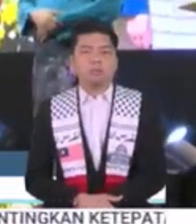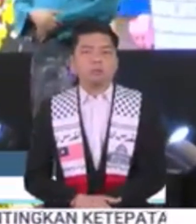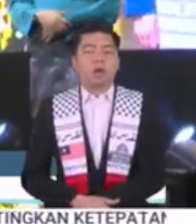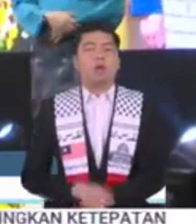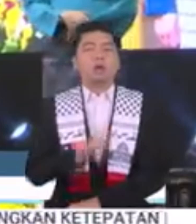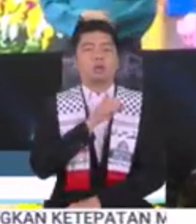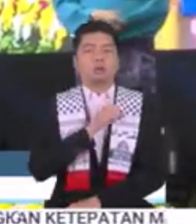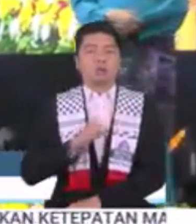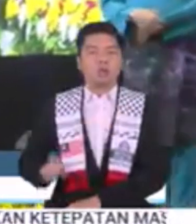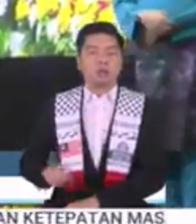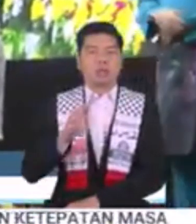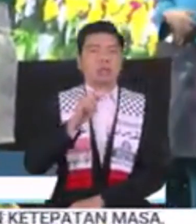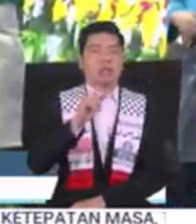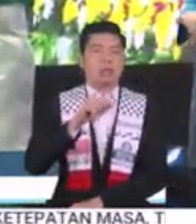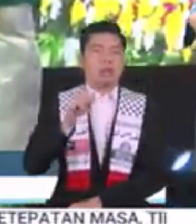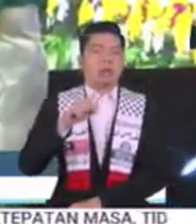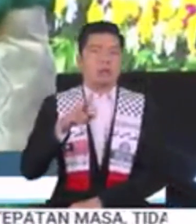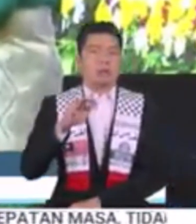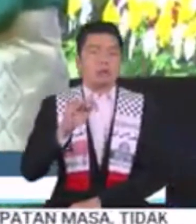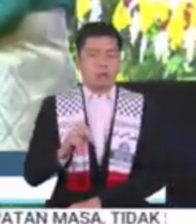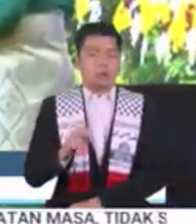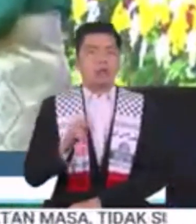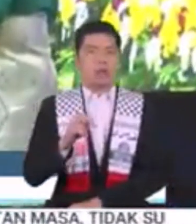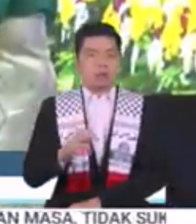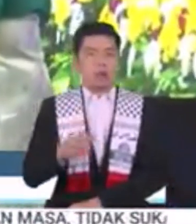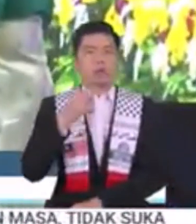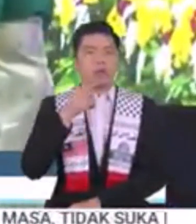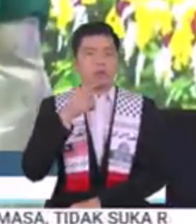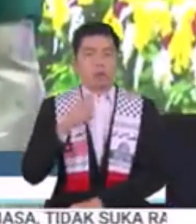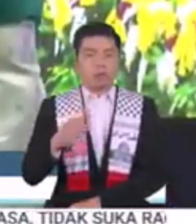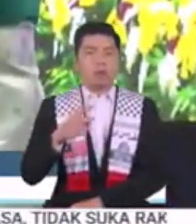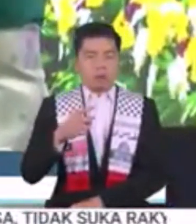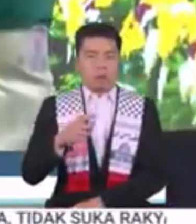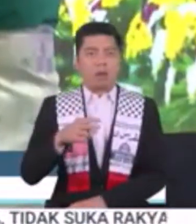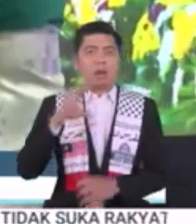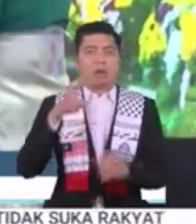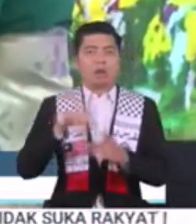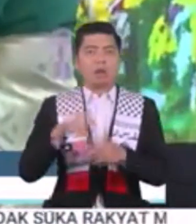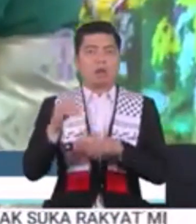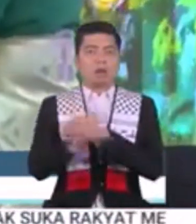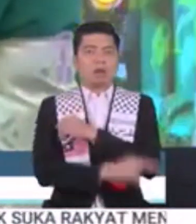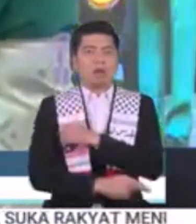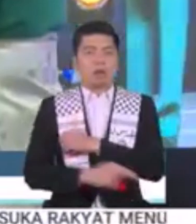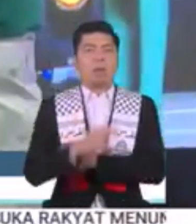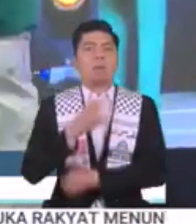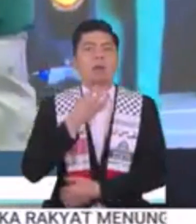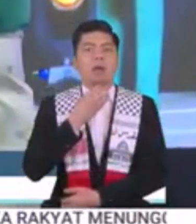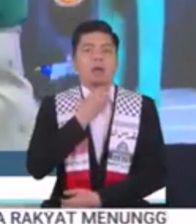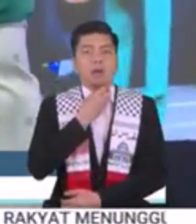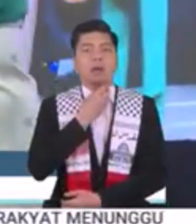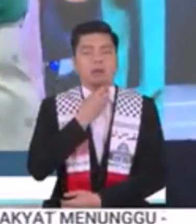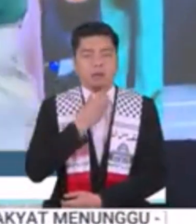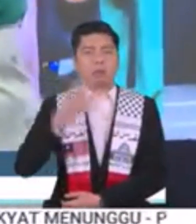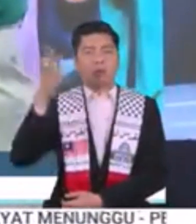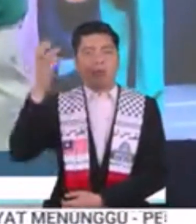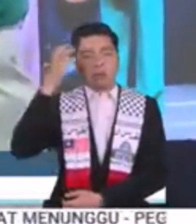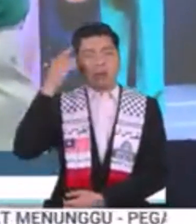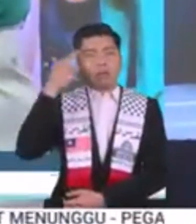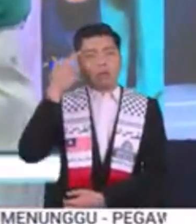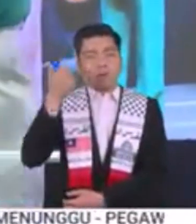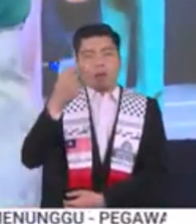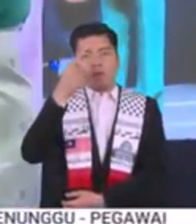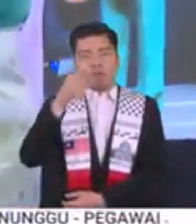Sultan Nazrin bertitah sempena sambutan Maal Hijrah peringkat negeri Perak di Ipoh dengan tema Minda Strategik Pencetus Ummah